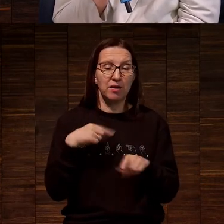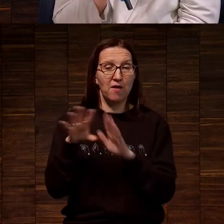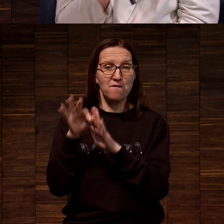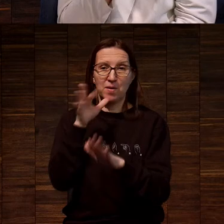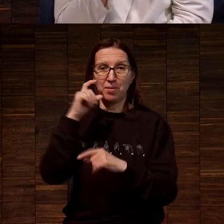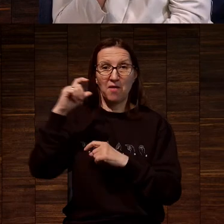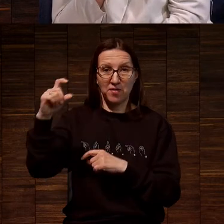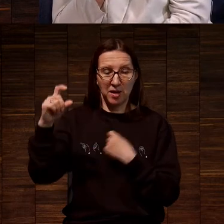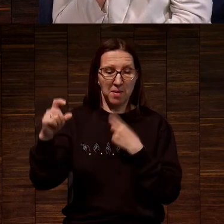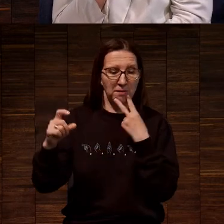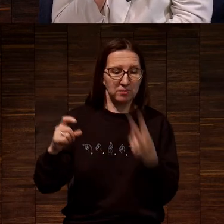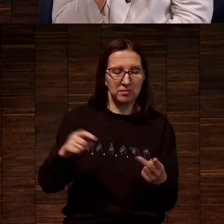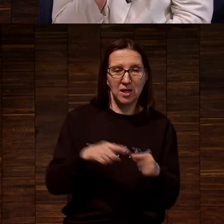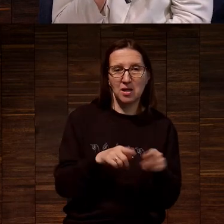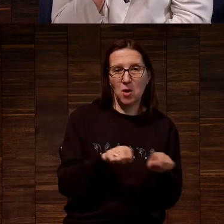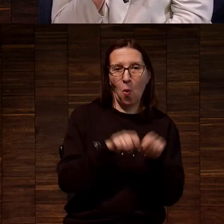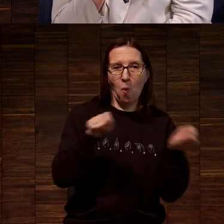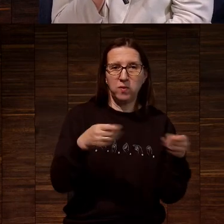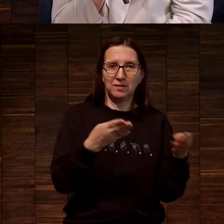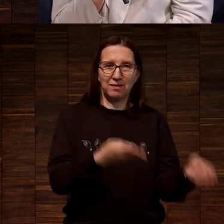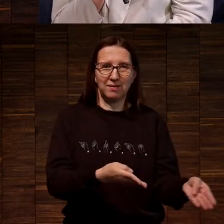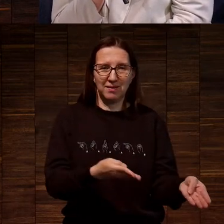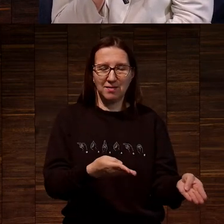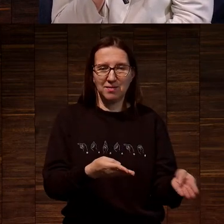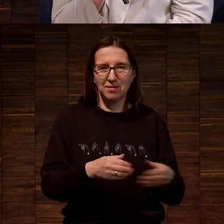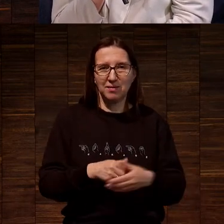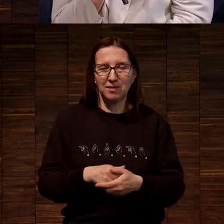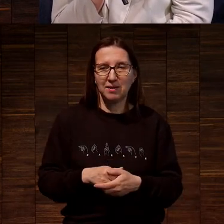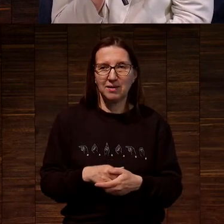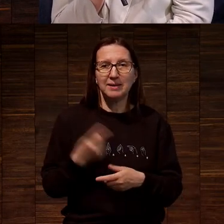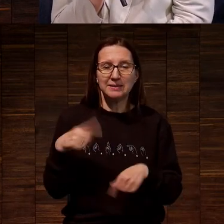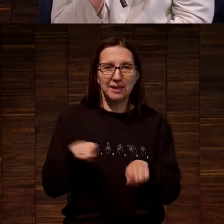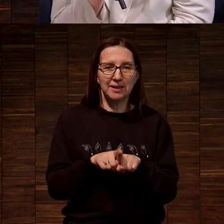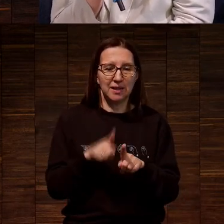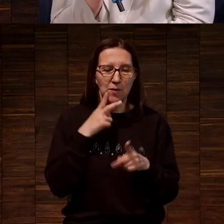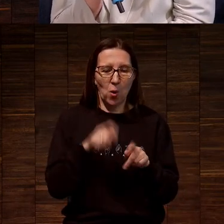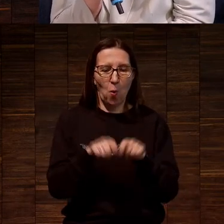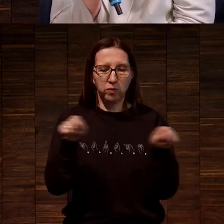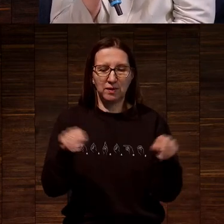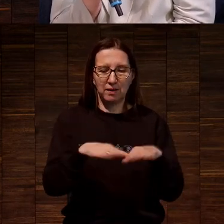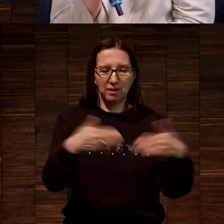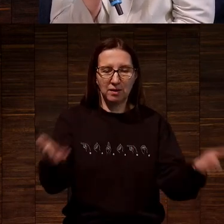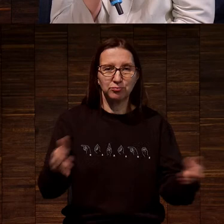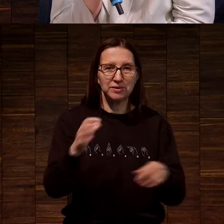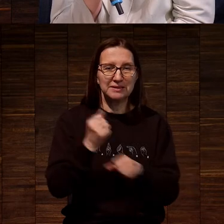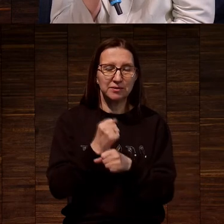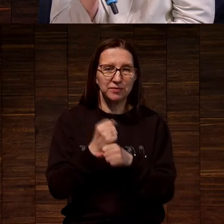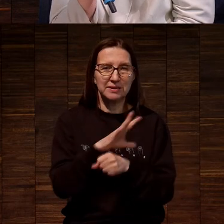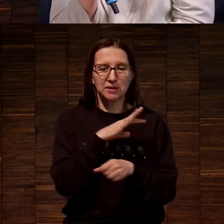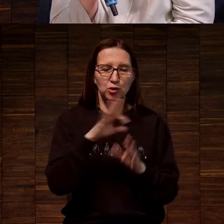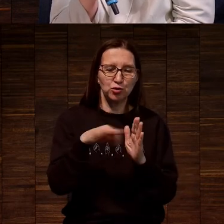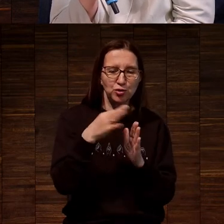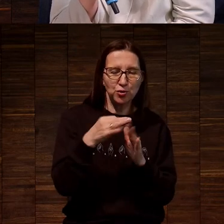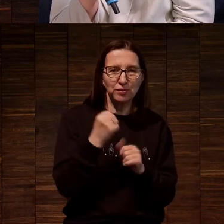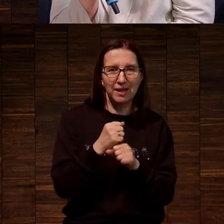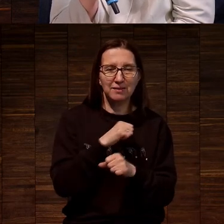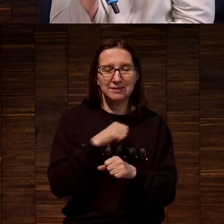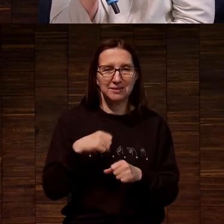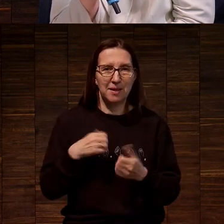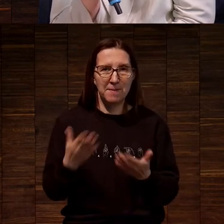прийти. И вы видите здесь открытые вот такие объекты, которые Саша делает, шьет сама и делает